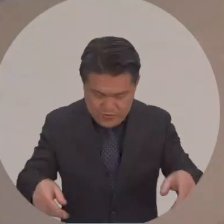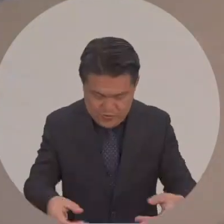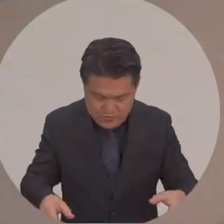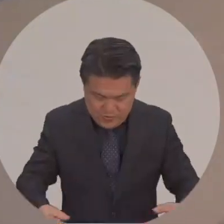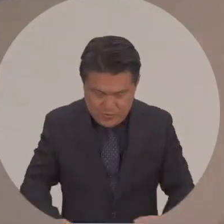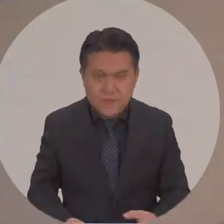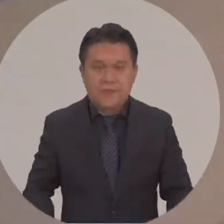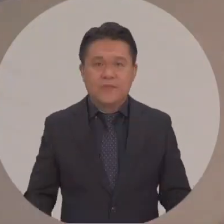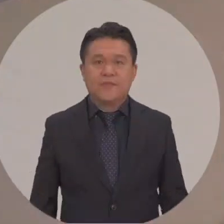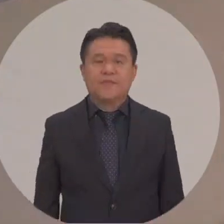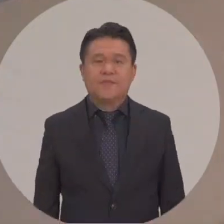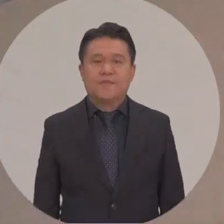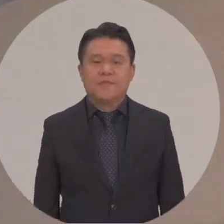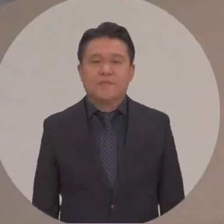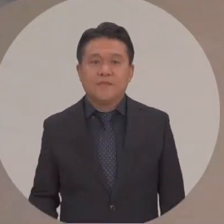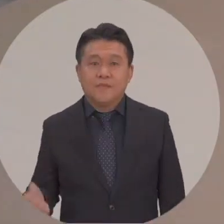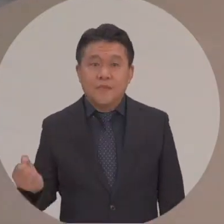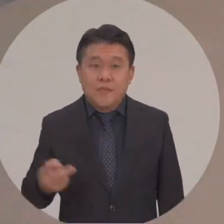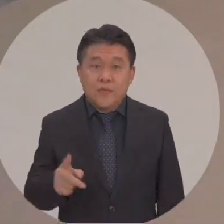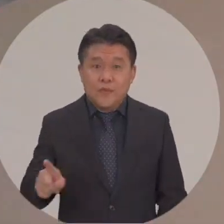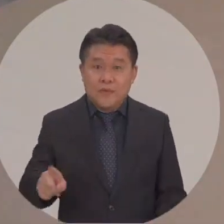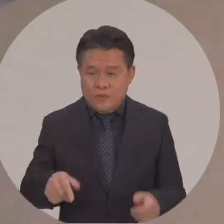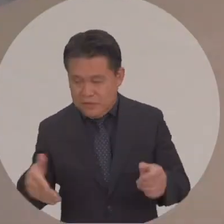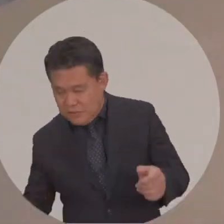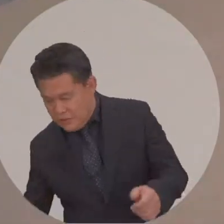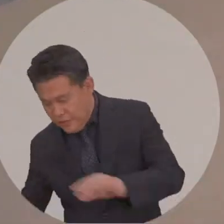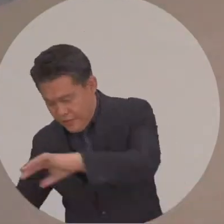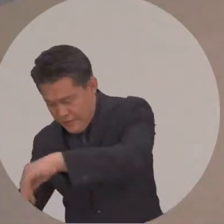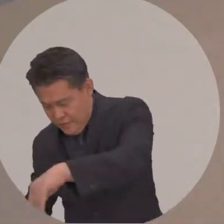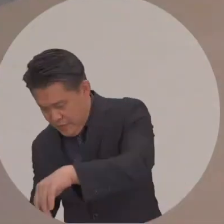넣어줍니다. 옆쪽으로 늘어진 시트도